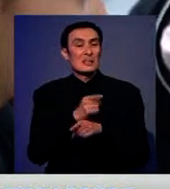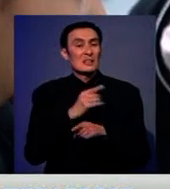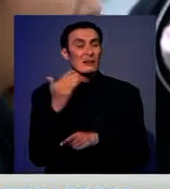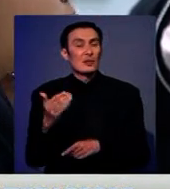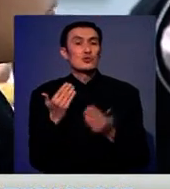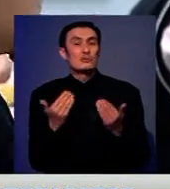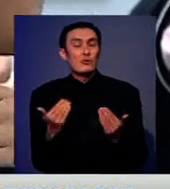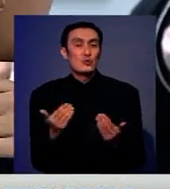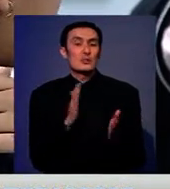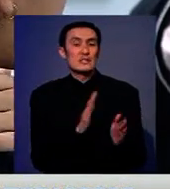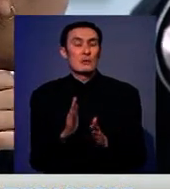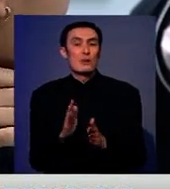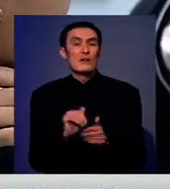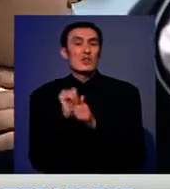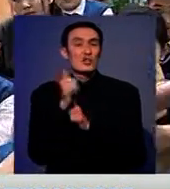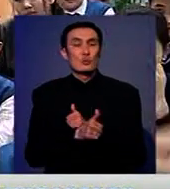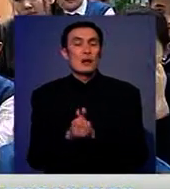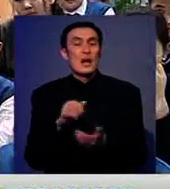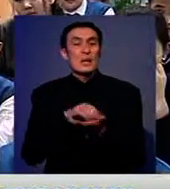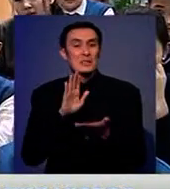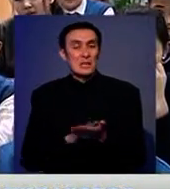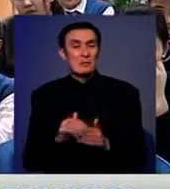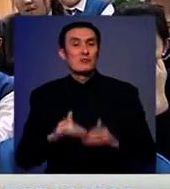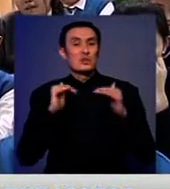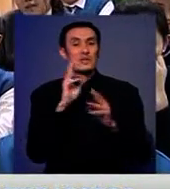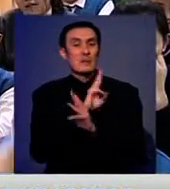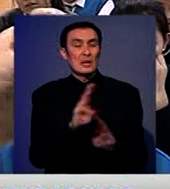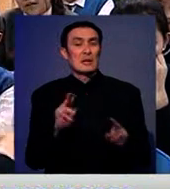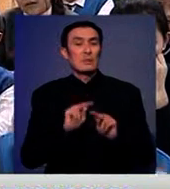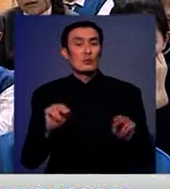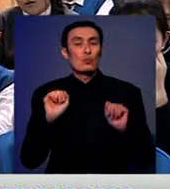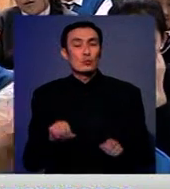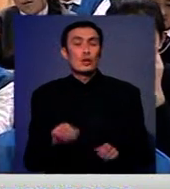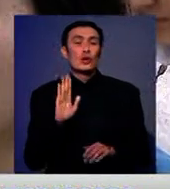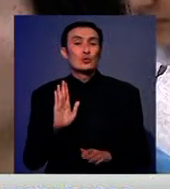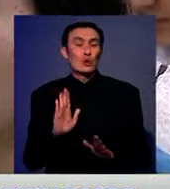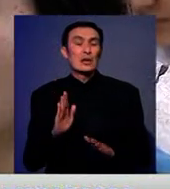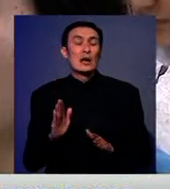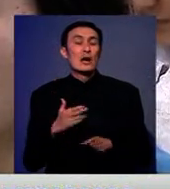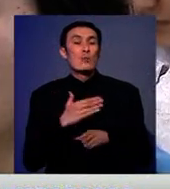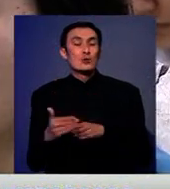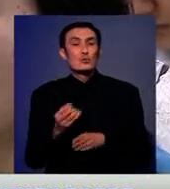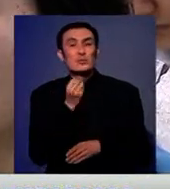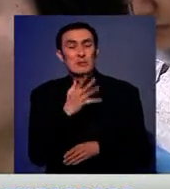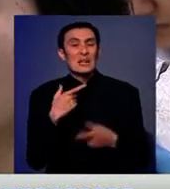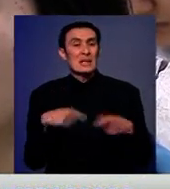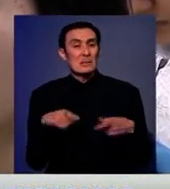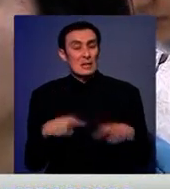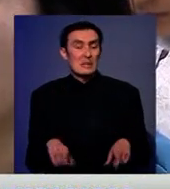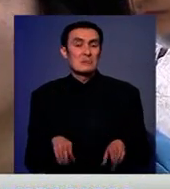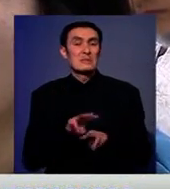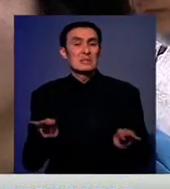раскритиковала существующую систему внеочередной аттестации. На повышение зарплаты педагог может рассчитывать только после успешной